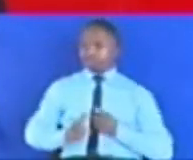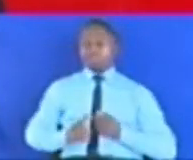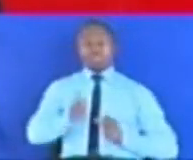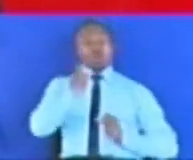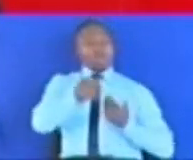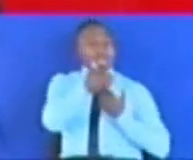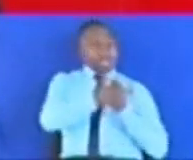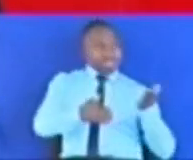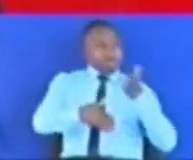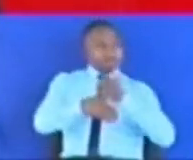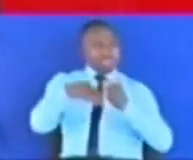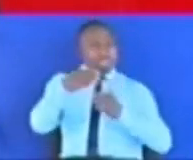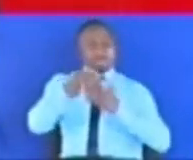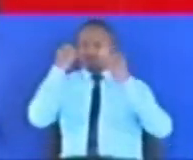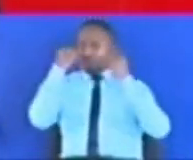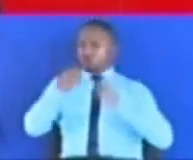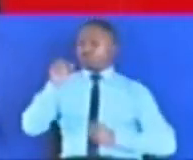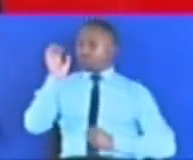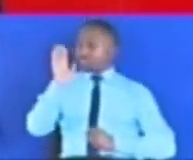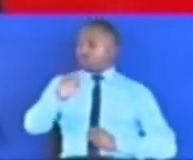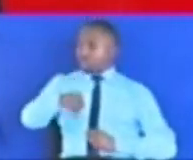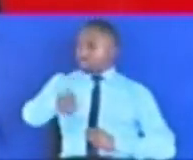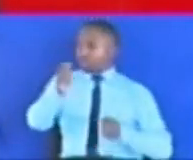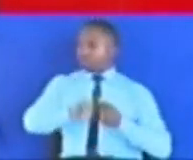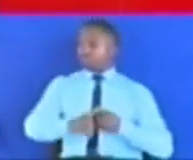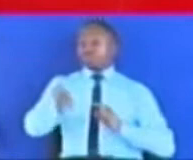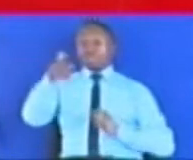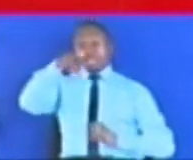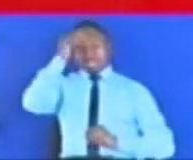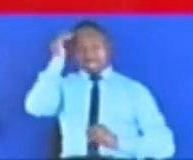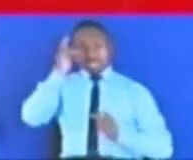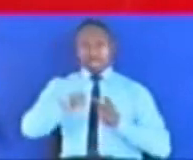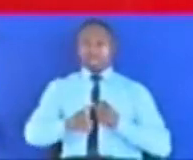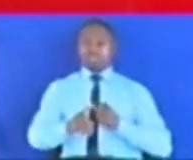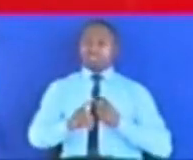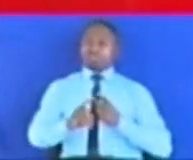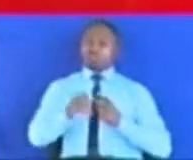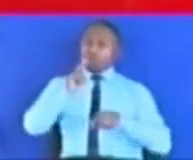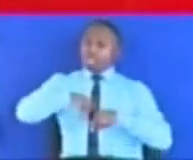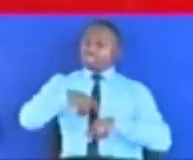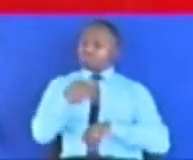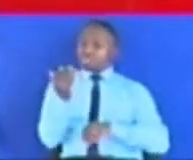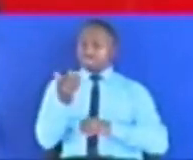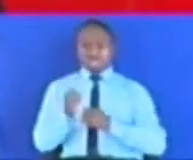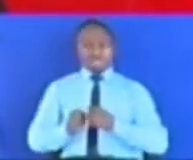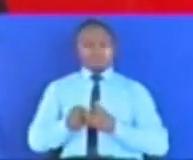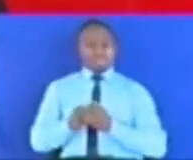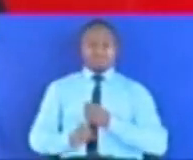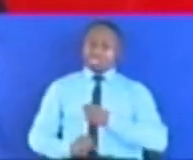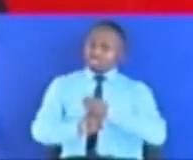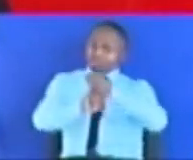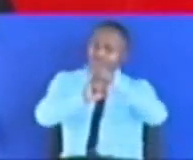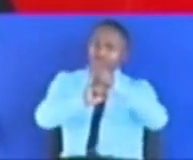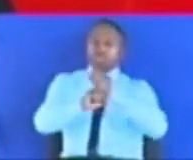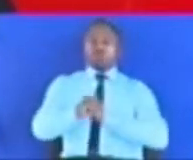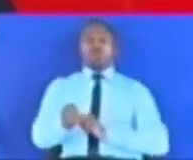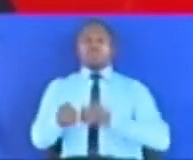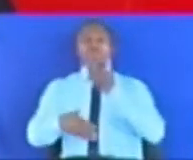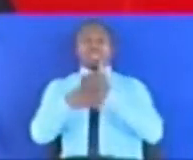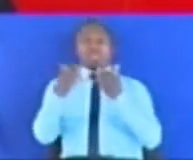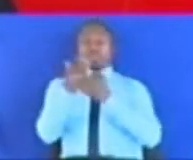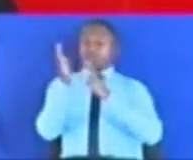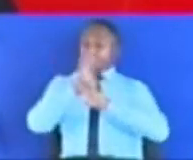wananchi walijenga kwa nguvu zao wenyewe, na serikali kuna wakati imeweka mfuko ikakamilisha, lakini majengo